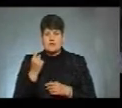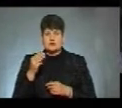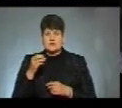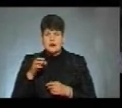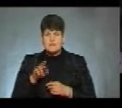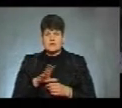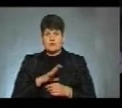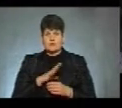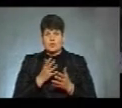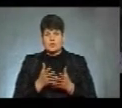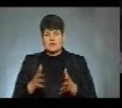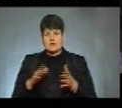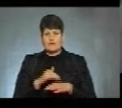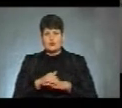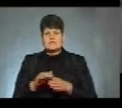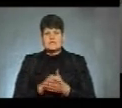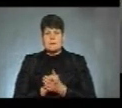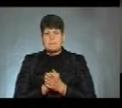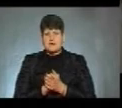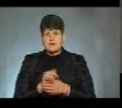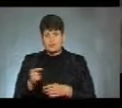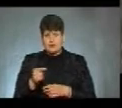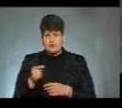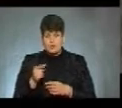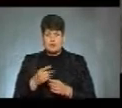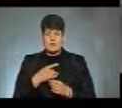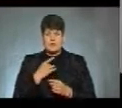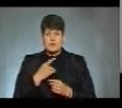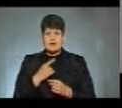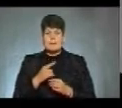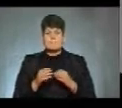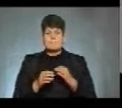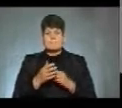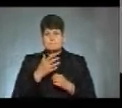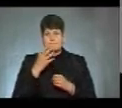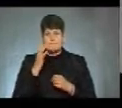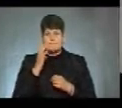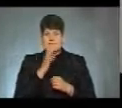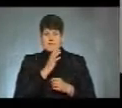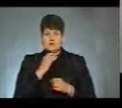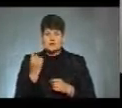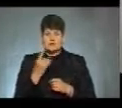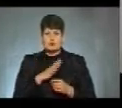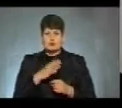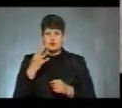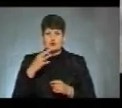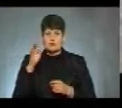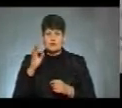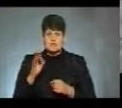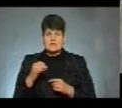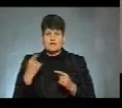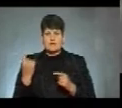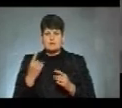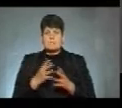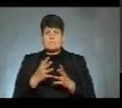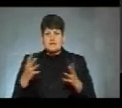виглядав котлован на вулиці Миру у Тернополі. За словами метеоролога, на півночі області випало опадів на 40% більше від місячної